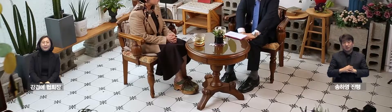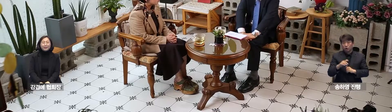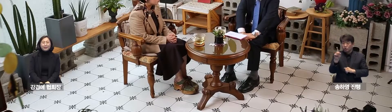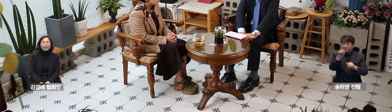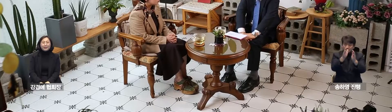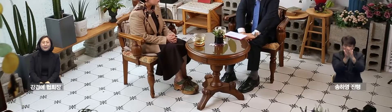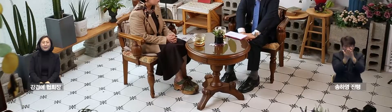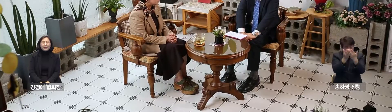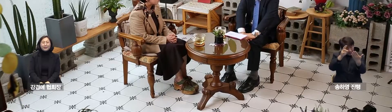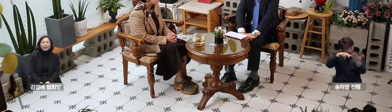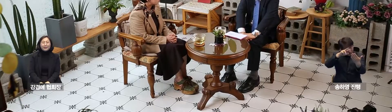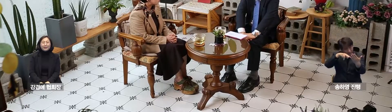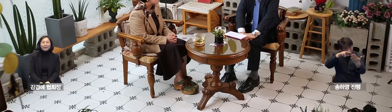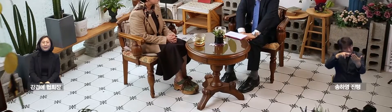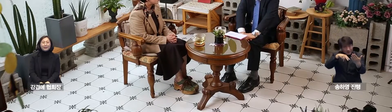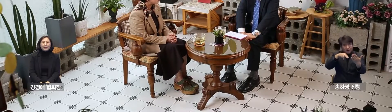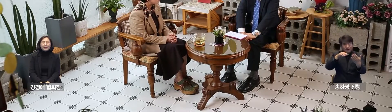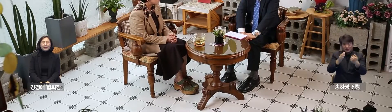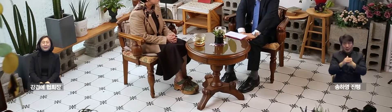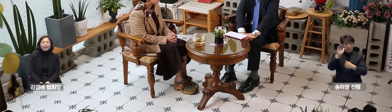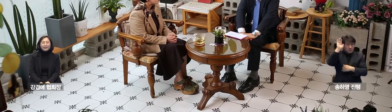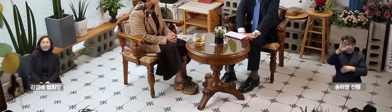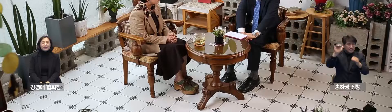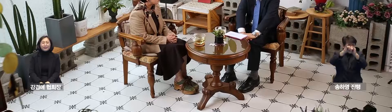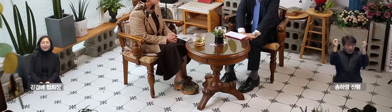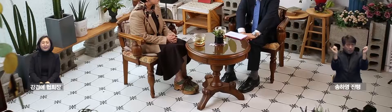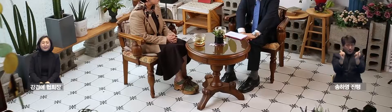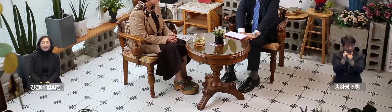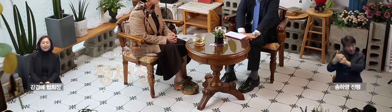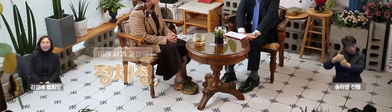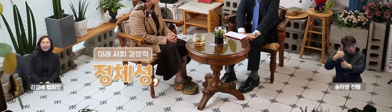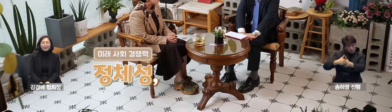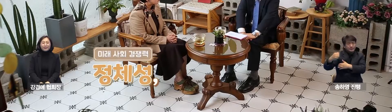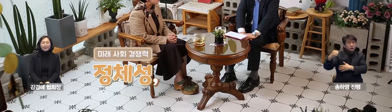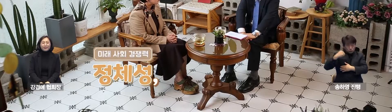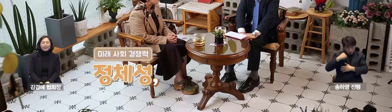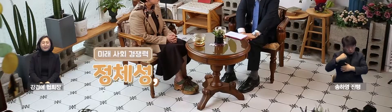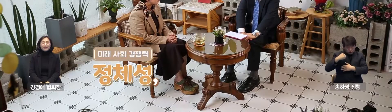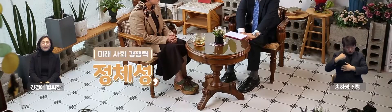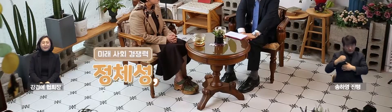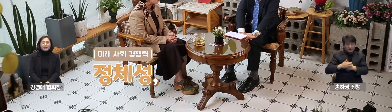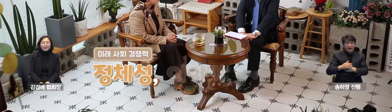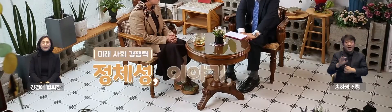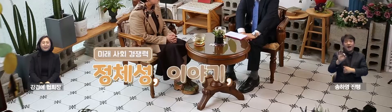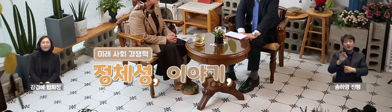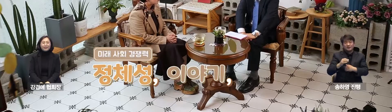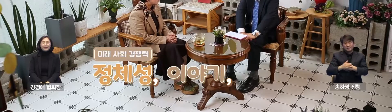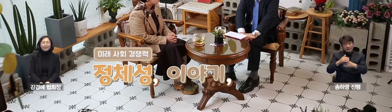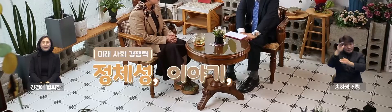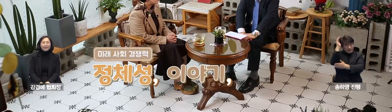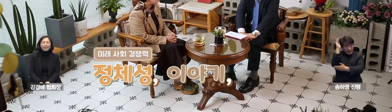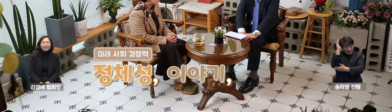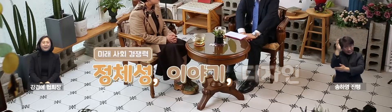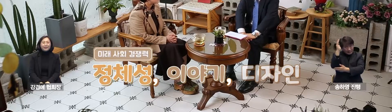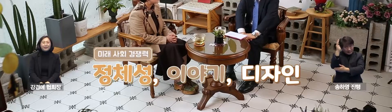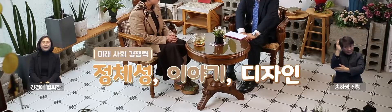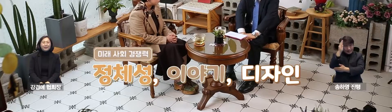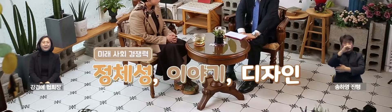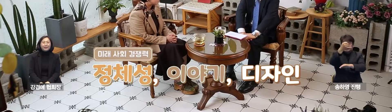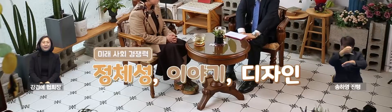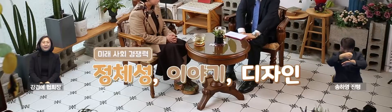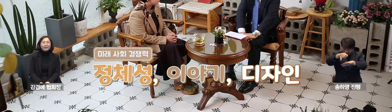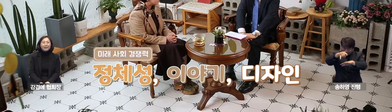책에서 봤는데 미래사회의 경쟁력은 그 아이덴티티, 스토리,